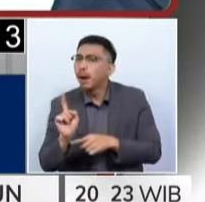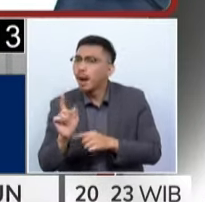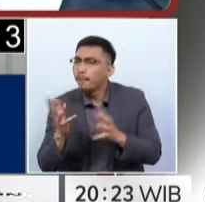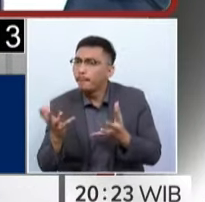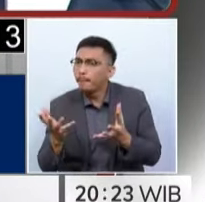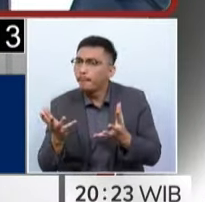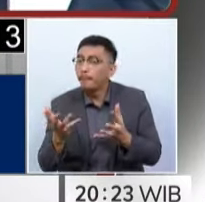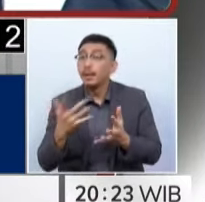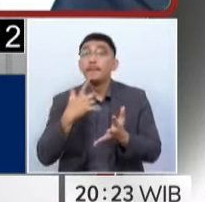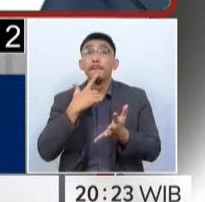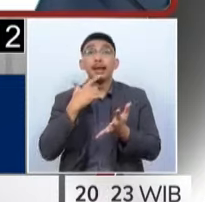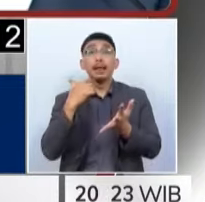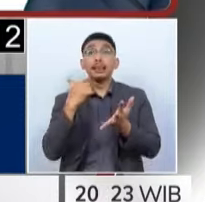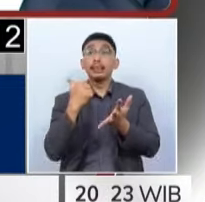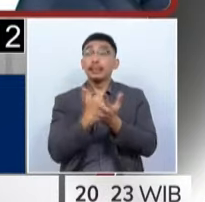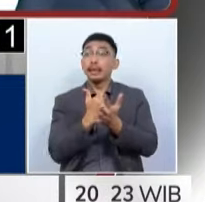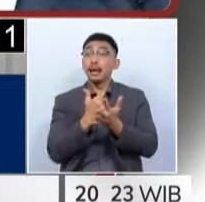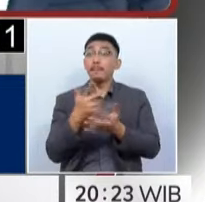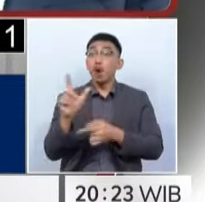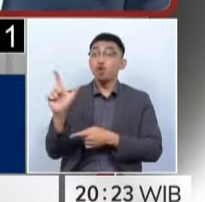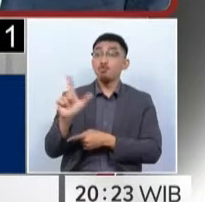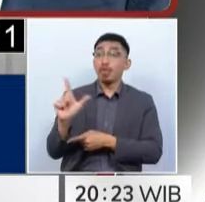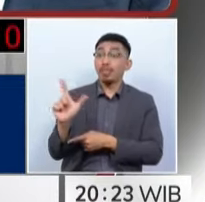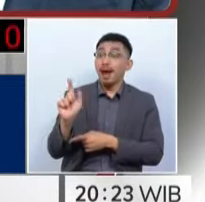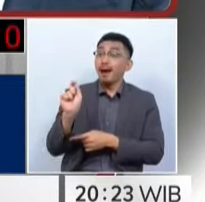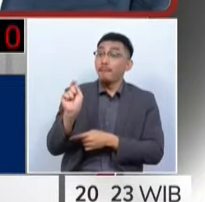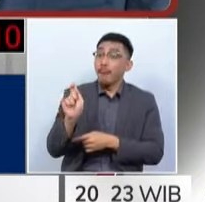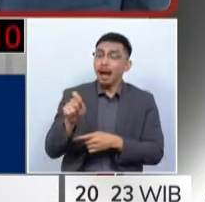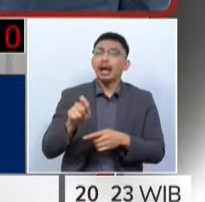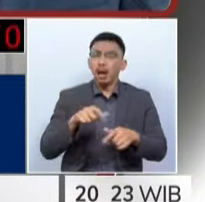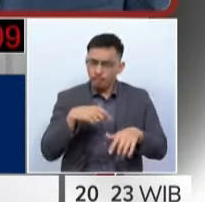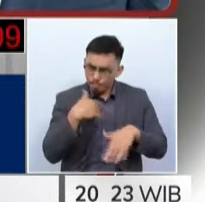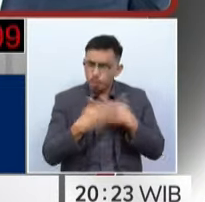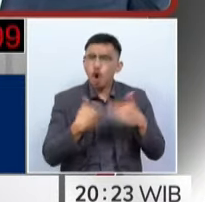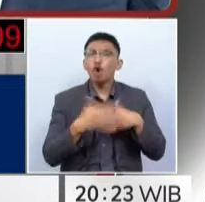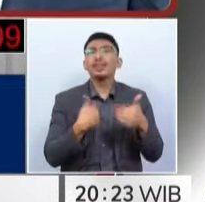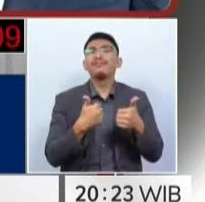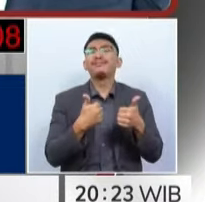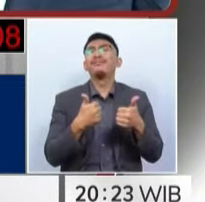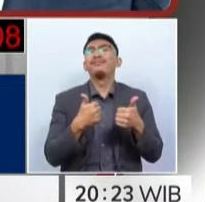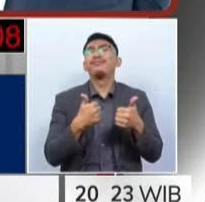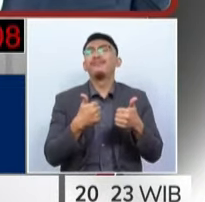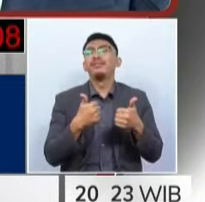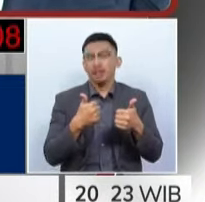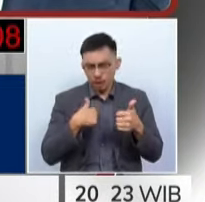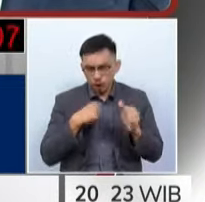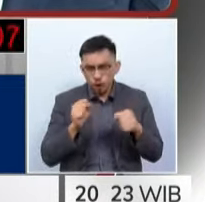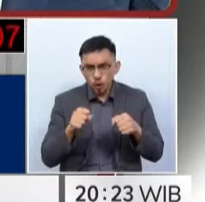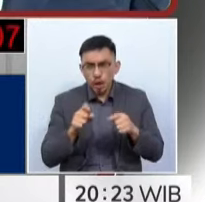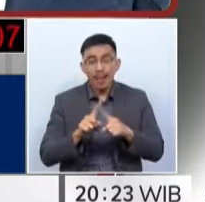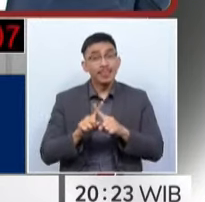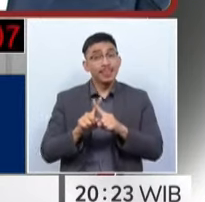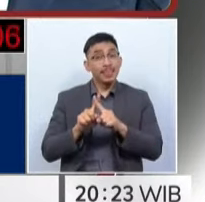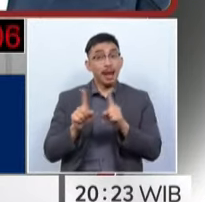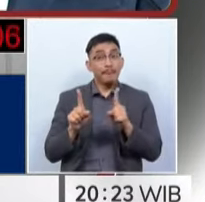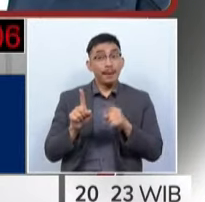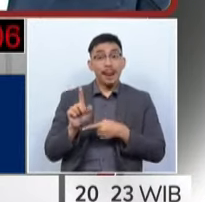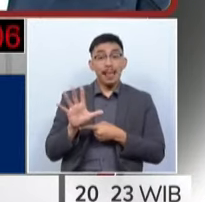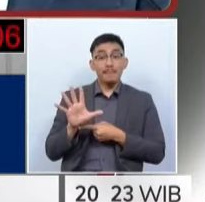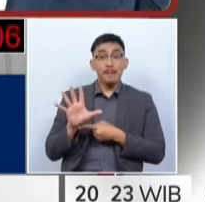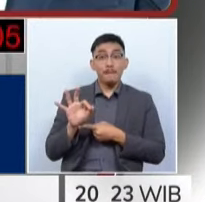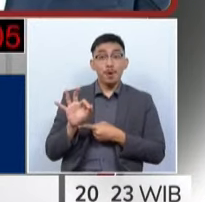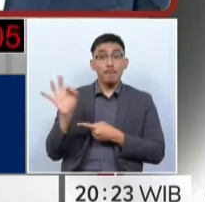penting hutang itu produktif itu saya setuju tapi kita bisa sampai 50% gak ada